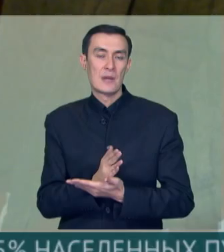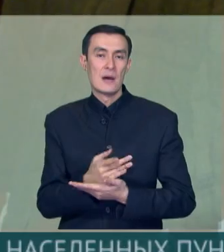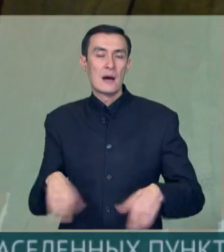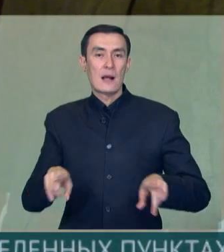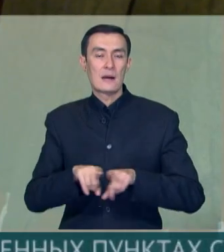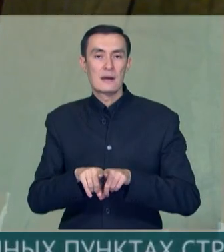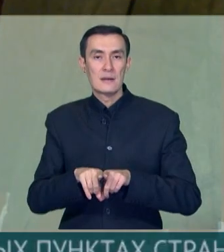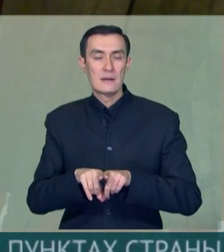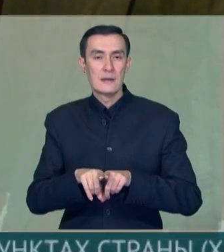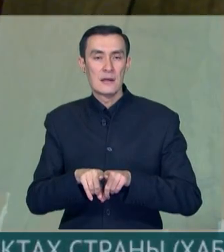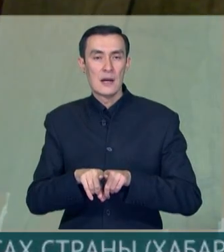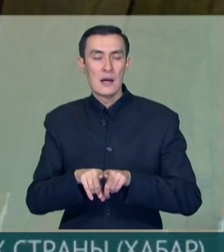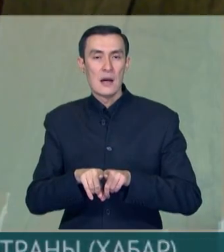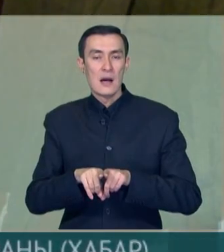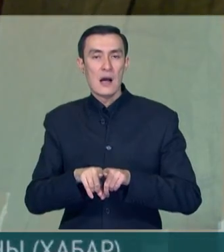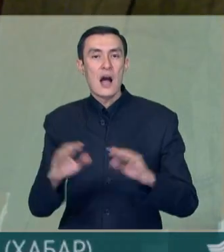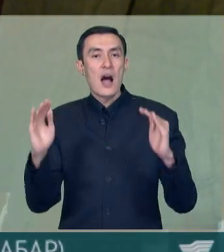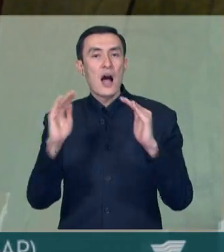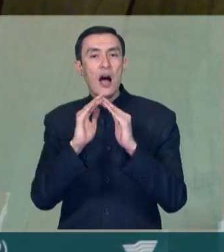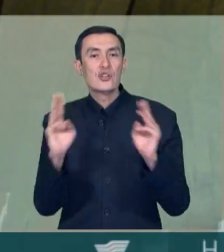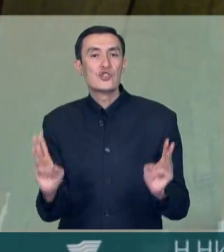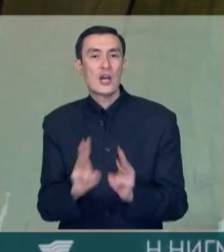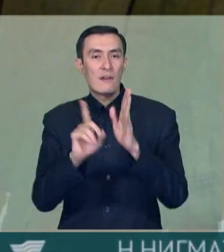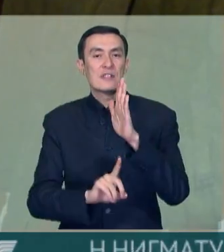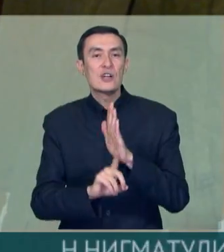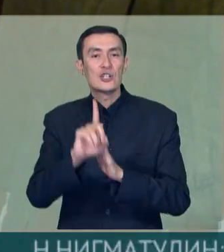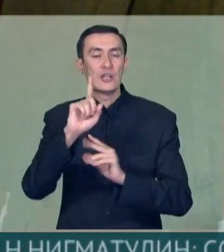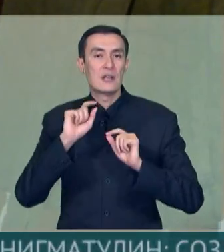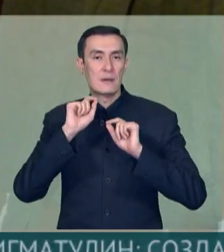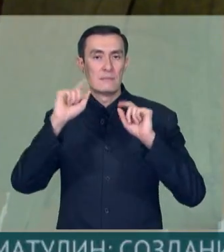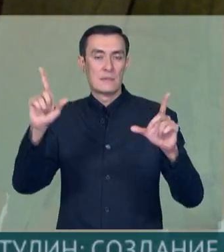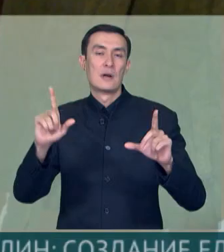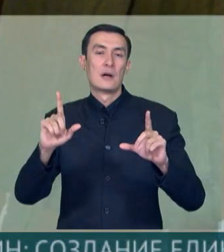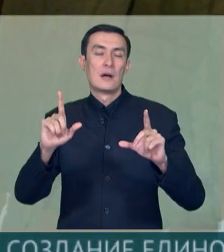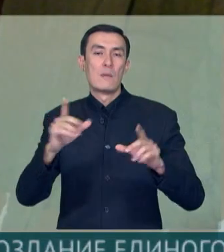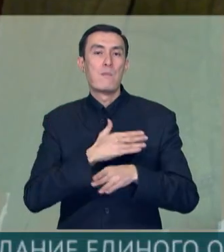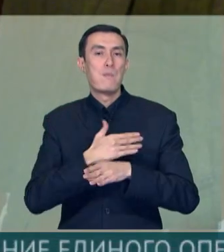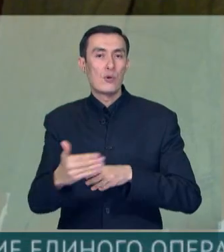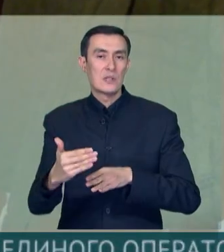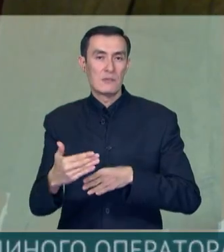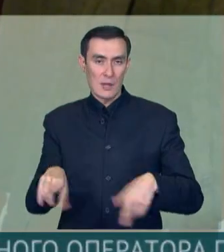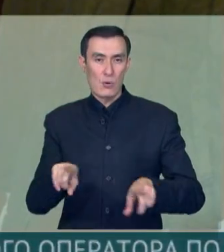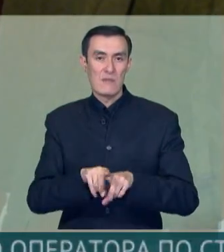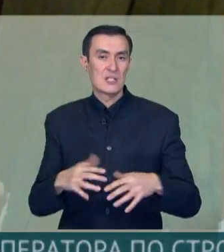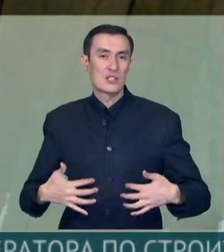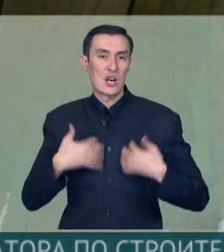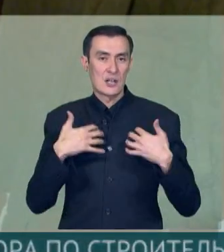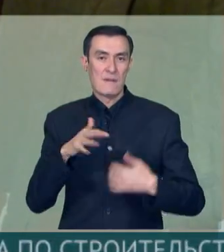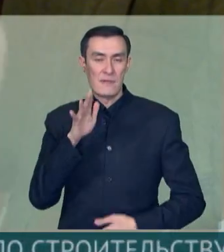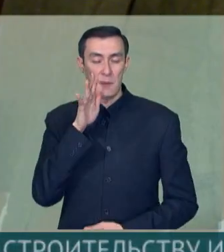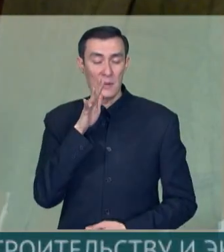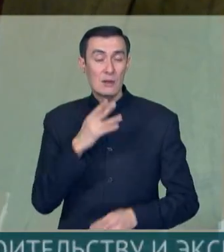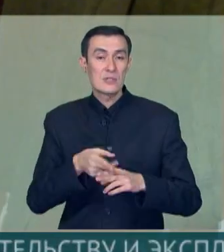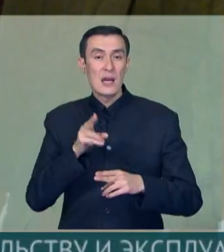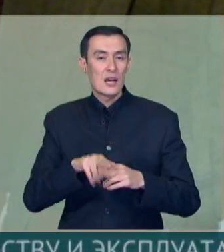как очаг возрождения после вот такого страшного времени. То